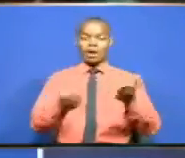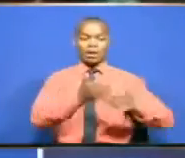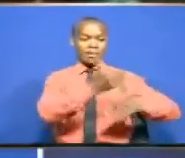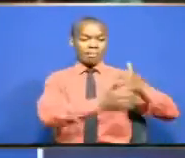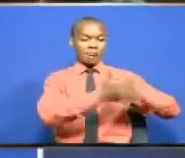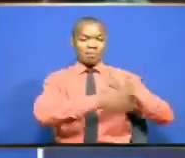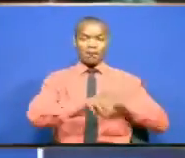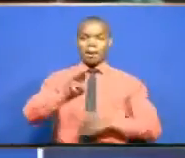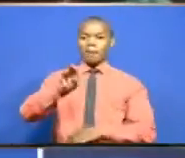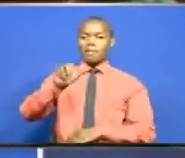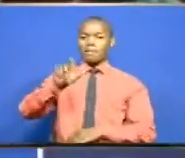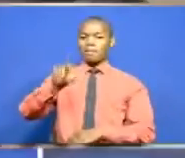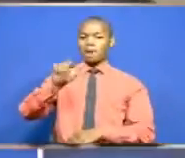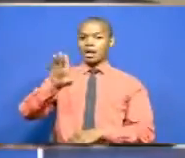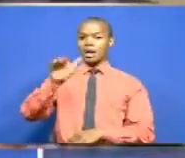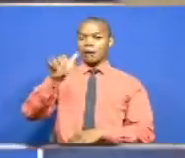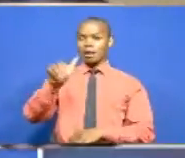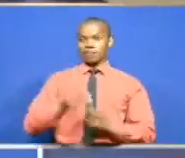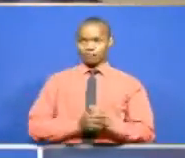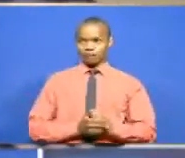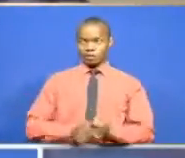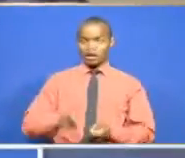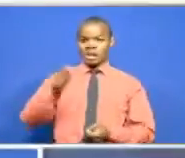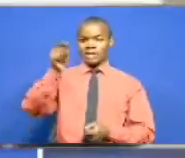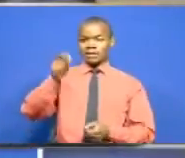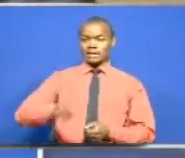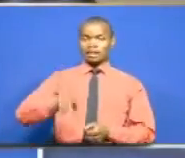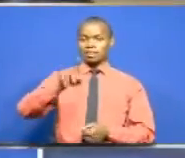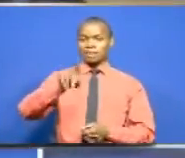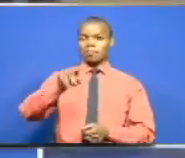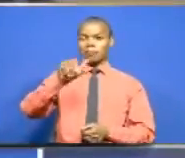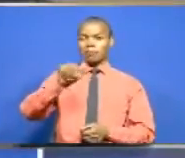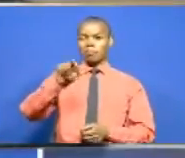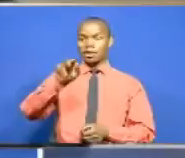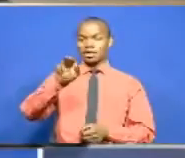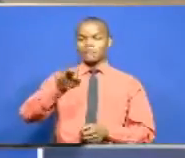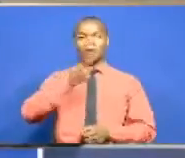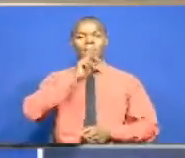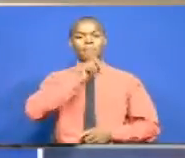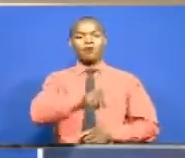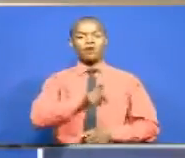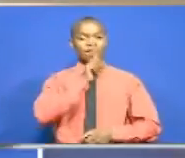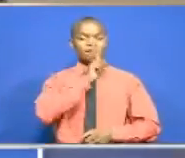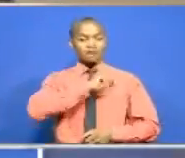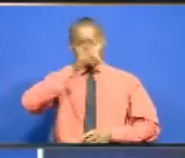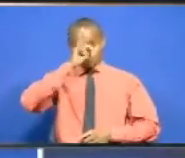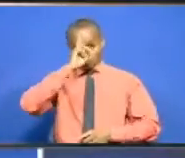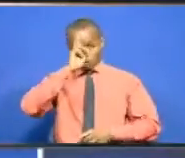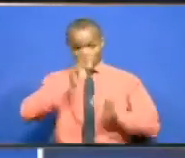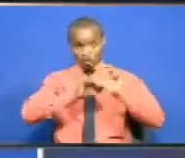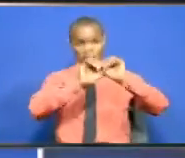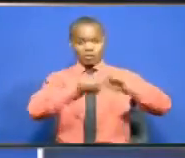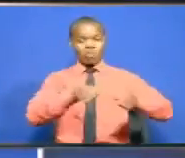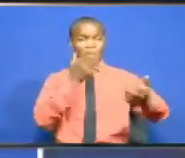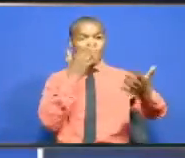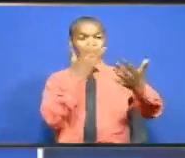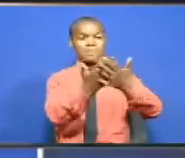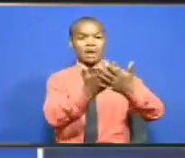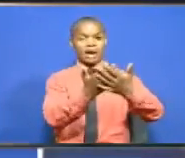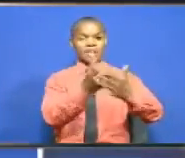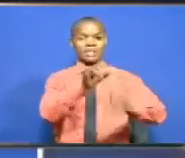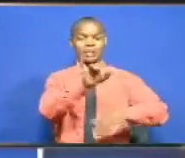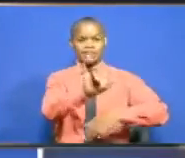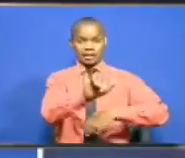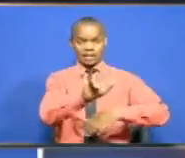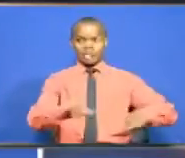Malaba. Hakimu mkuu Patrick Olengo aliagiza Kopilo Henry Mwaura kusalia rumande katika kituo cha polisi